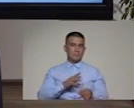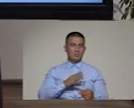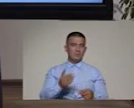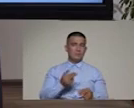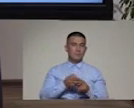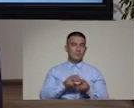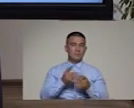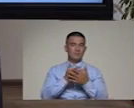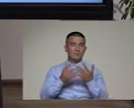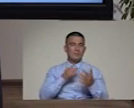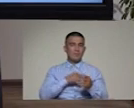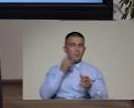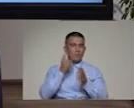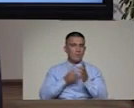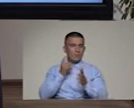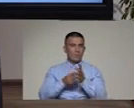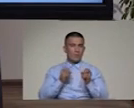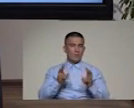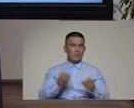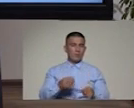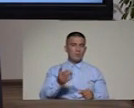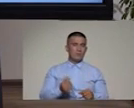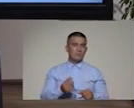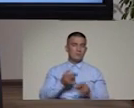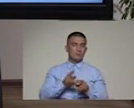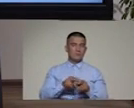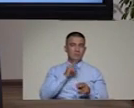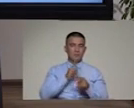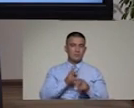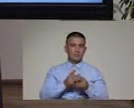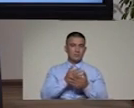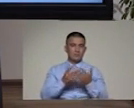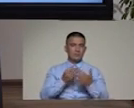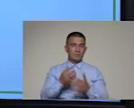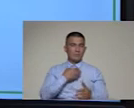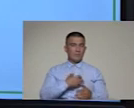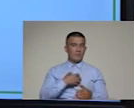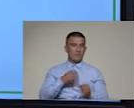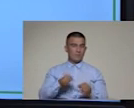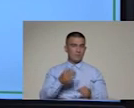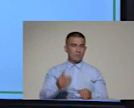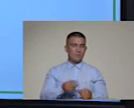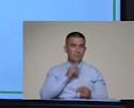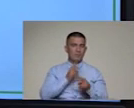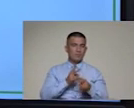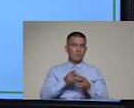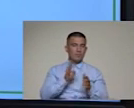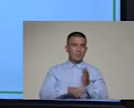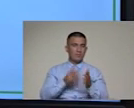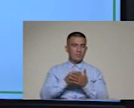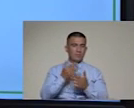kimyoviy xususiyatlari bilan farqlaymiz? Metallarning gidroksidlari asos bo'lar ekan,